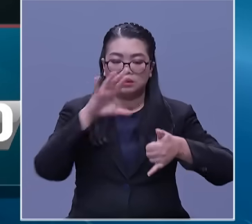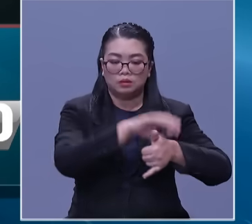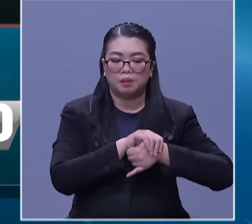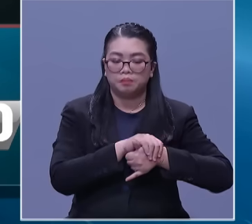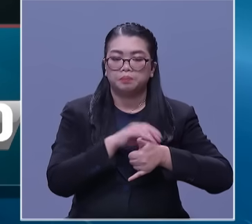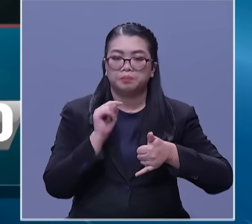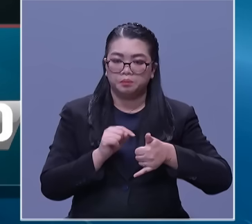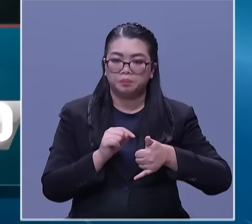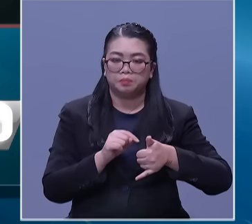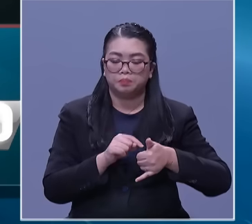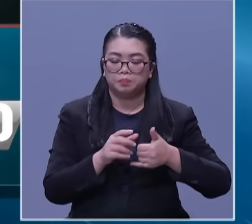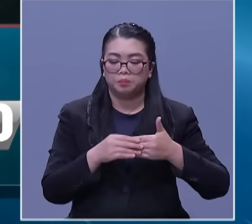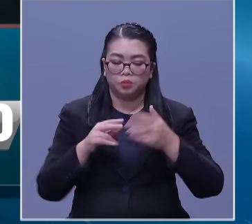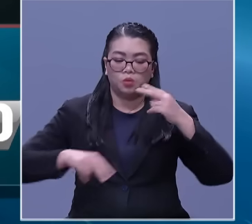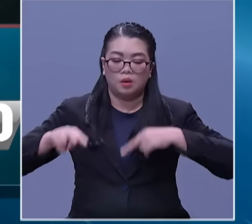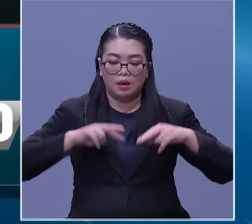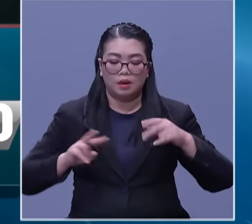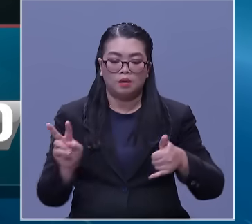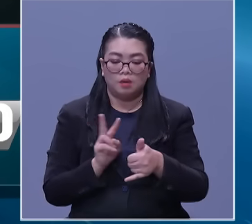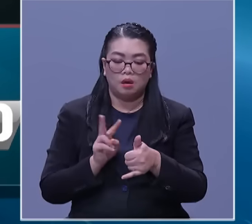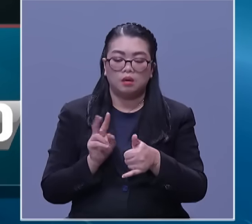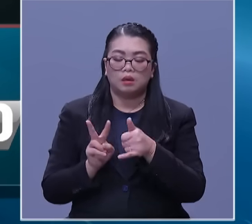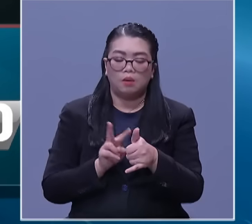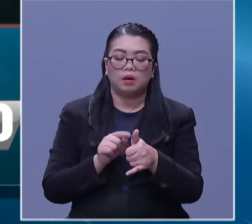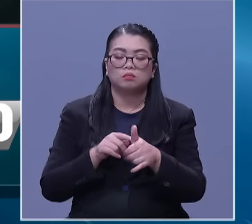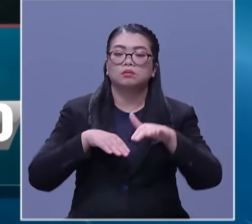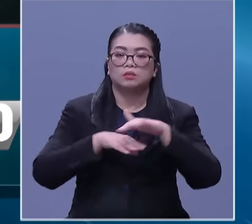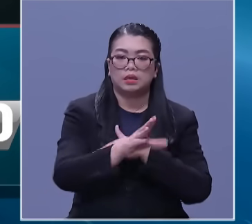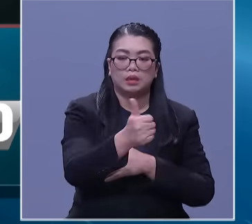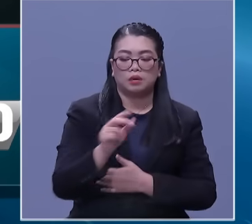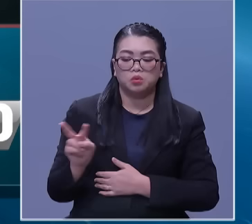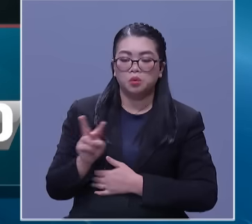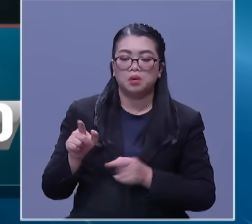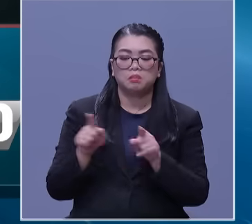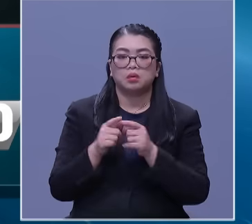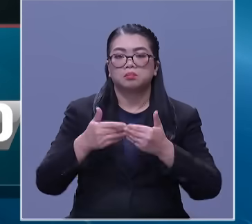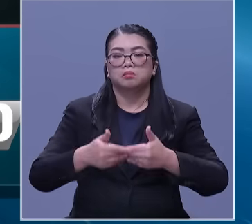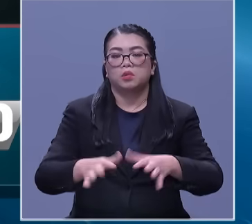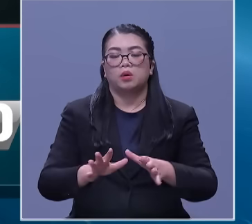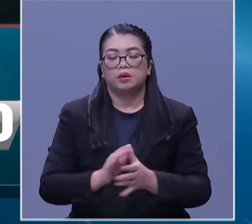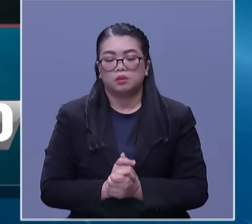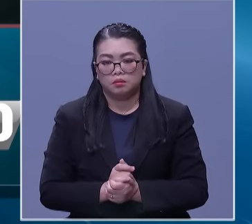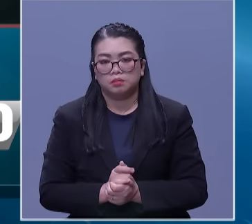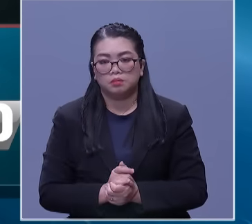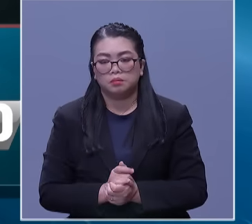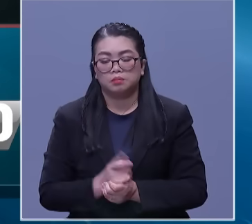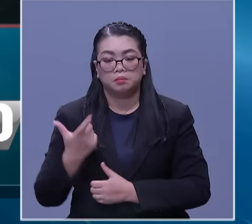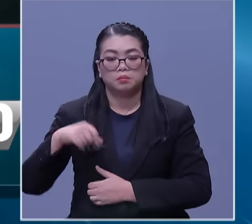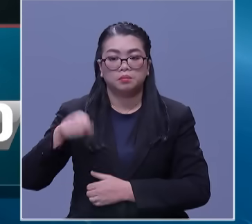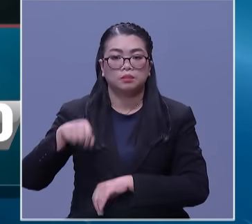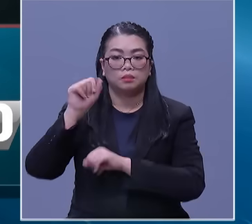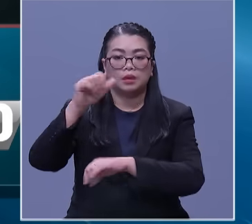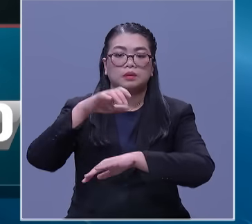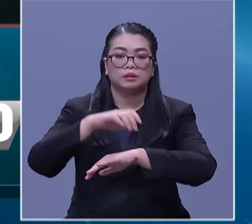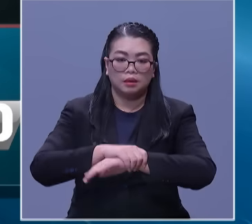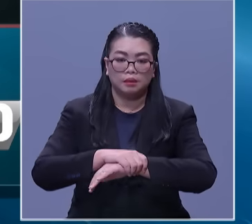ตัวเสียแป้งก่อนที่เขาจะหลบหนีได้ในวันที่ 22ตุลาคมที่ผ่านมาโดยศาลได้อนุมัติหมาย